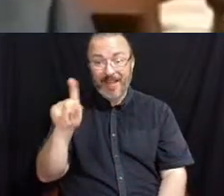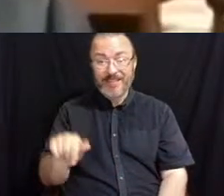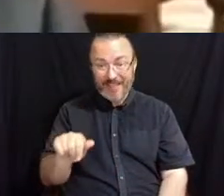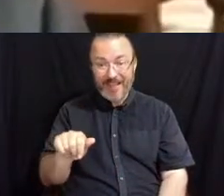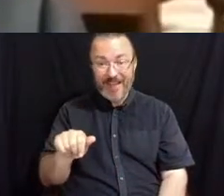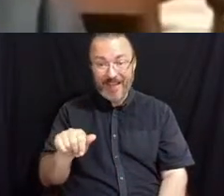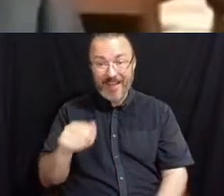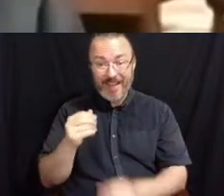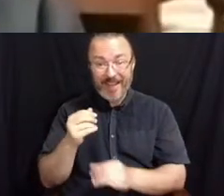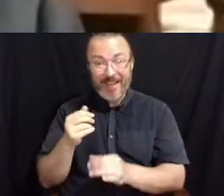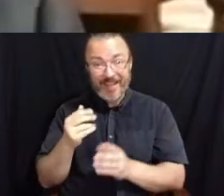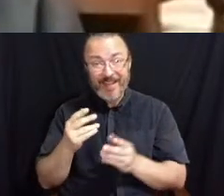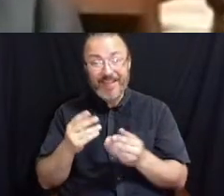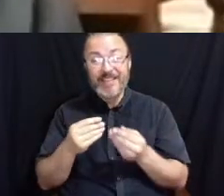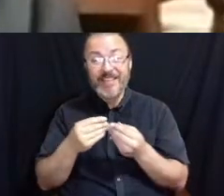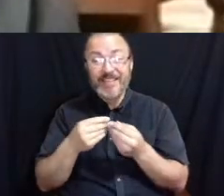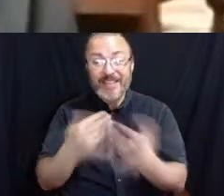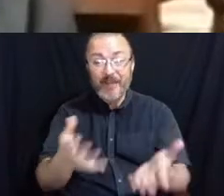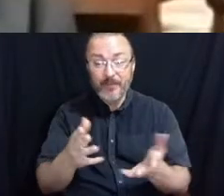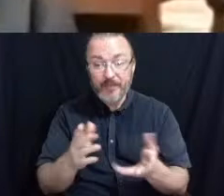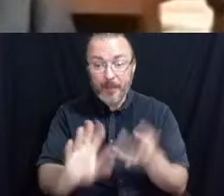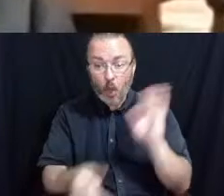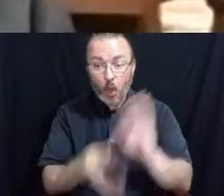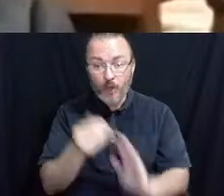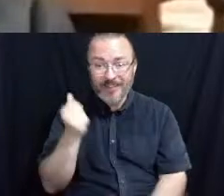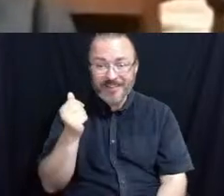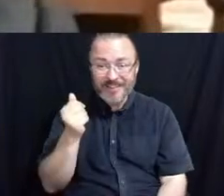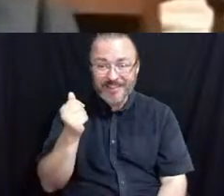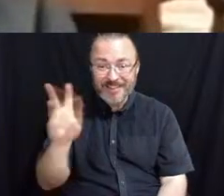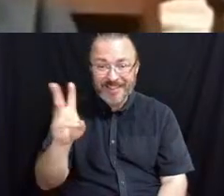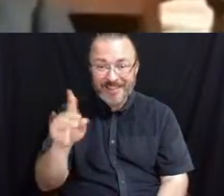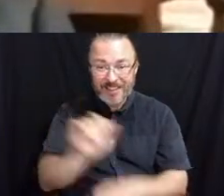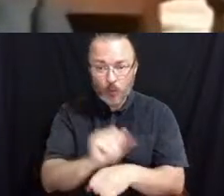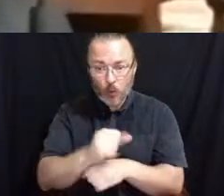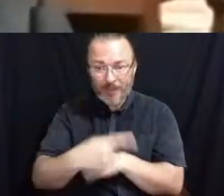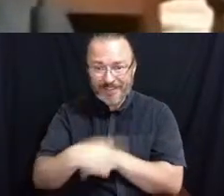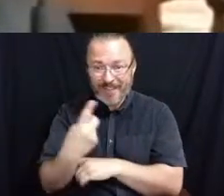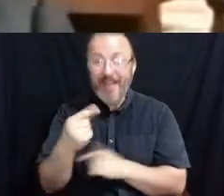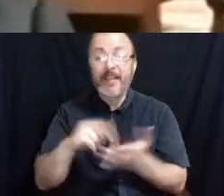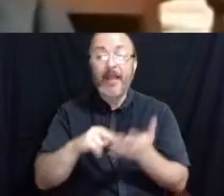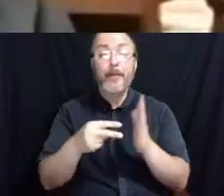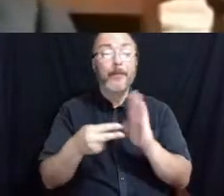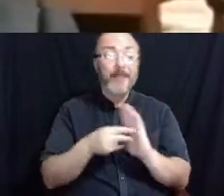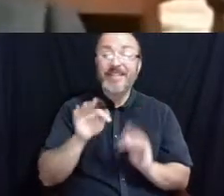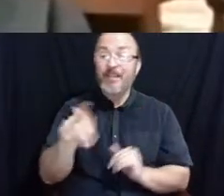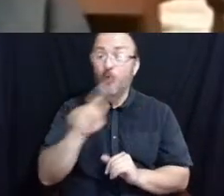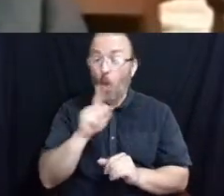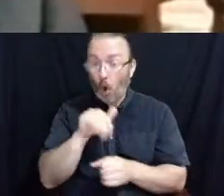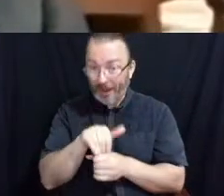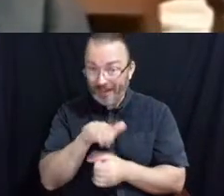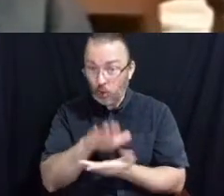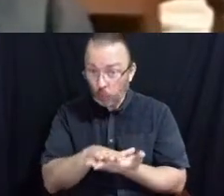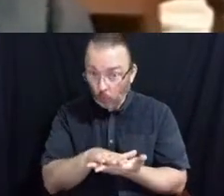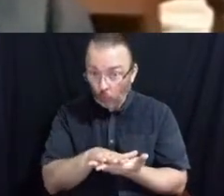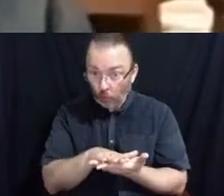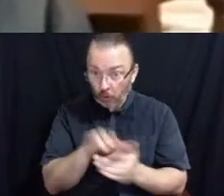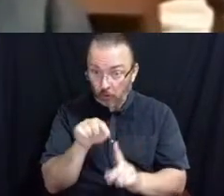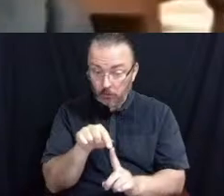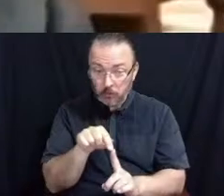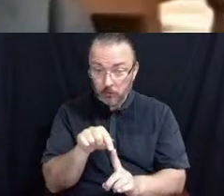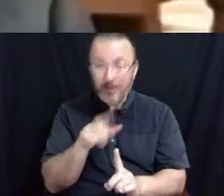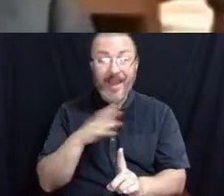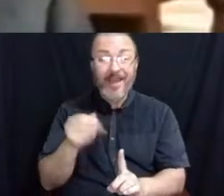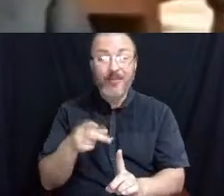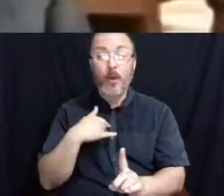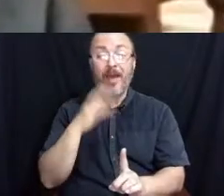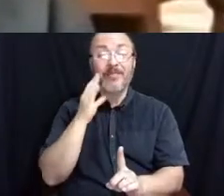constitution de l'Ouganda accorde 60 jours aux enseignants pour le congé maternité. Et donc, si on est dans une